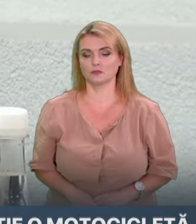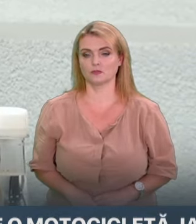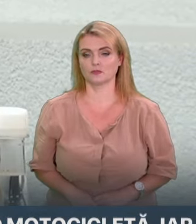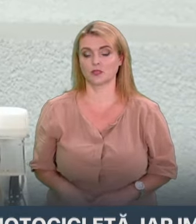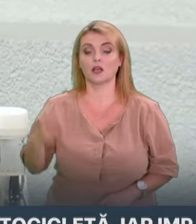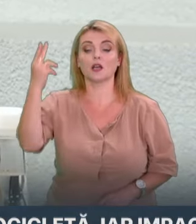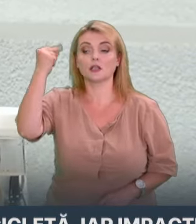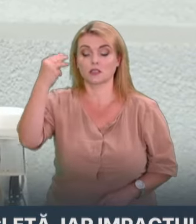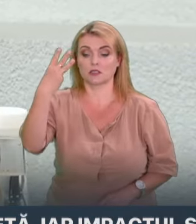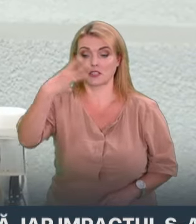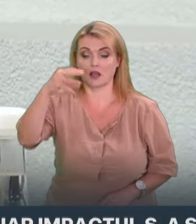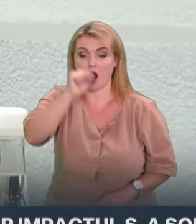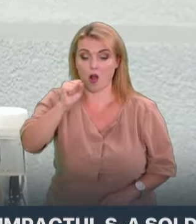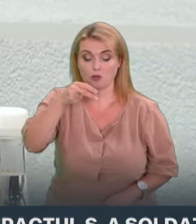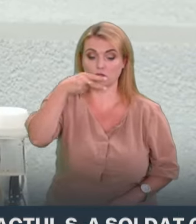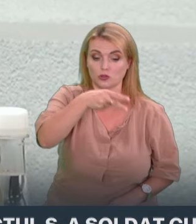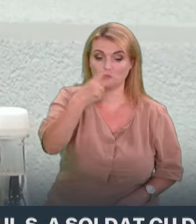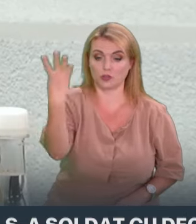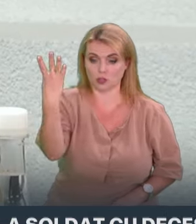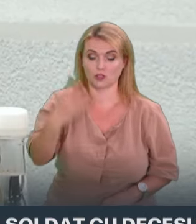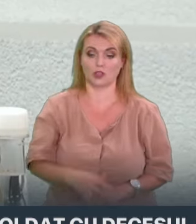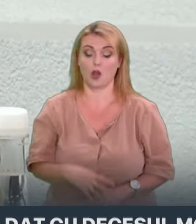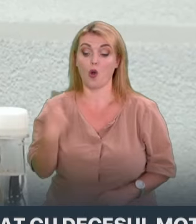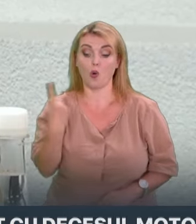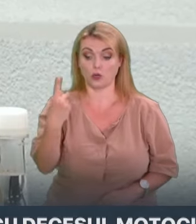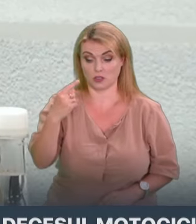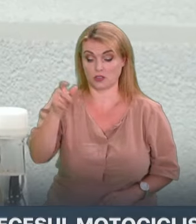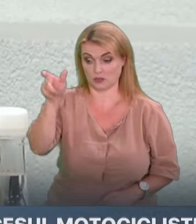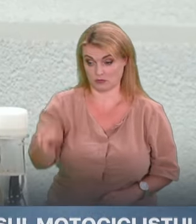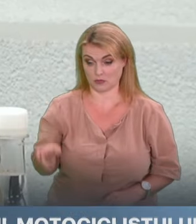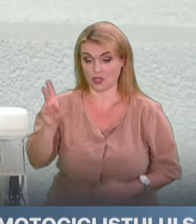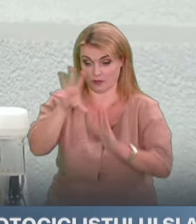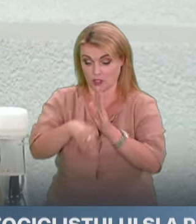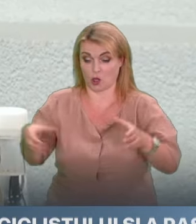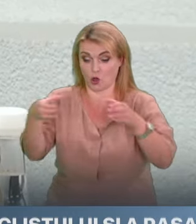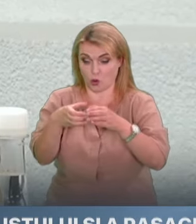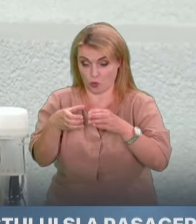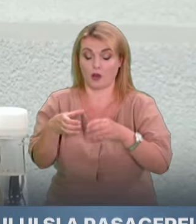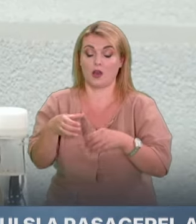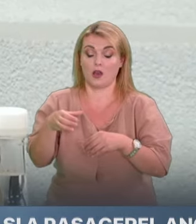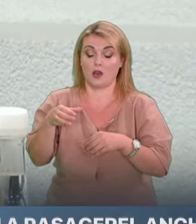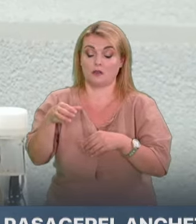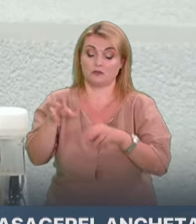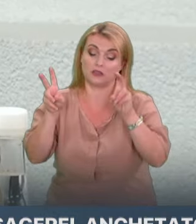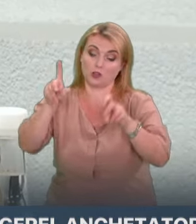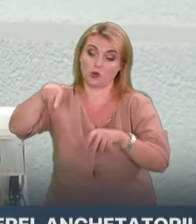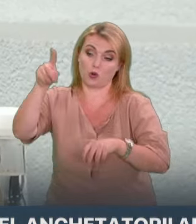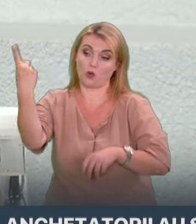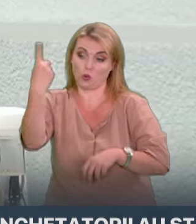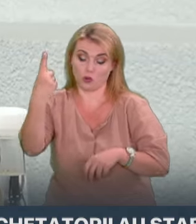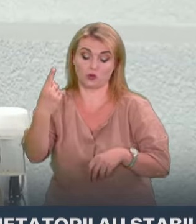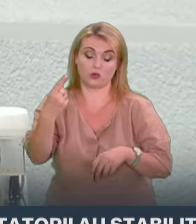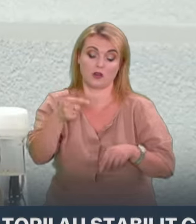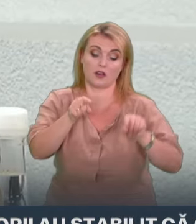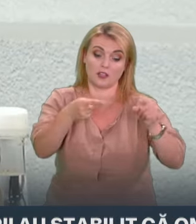La data de 30 august 2024, unul din complice, adică complicele numărul 1, a fost reținut pe